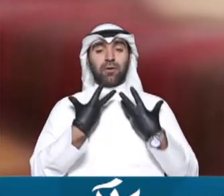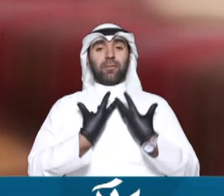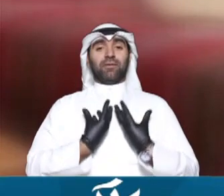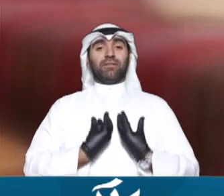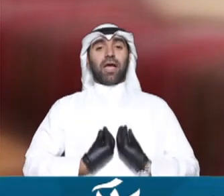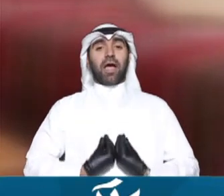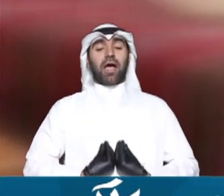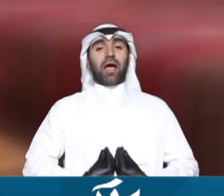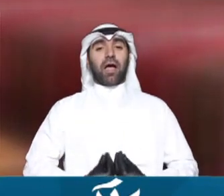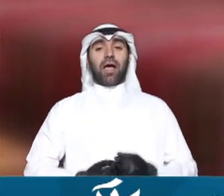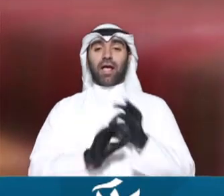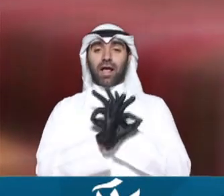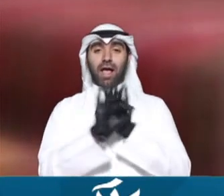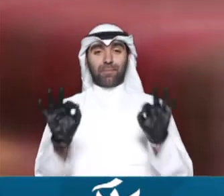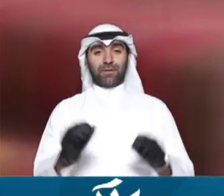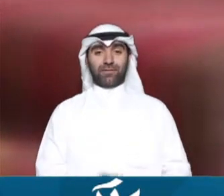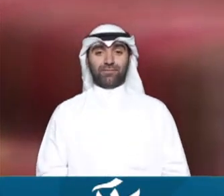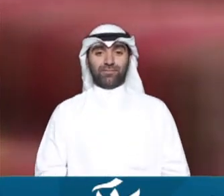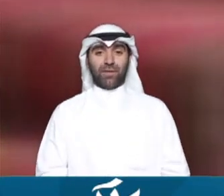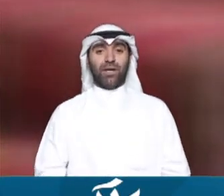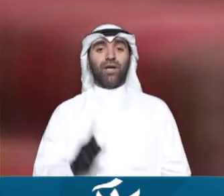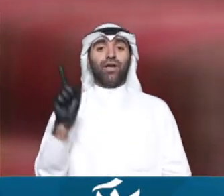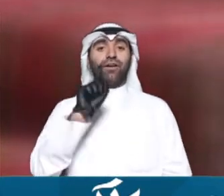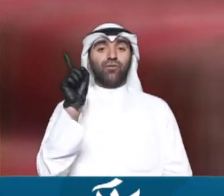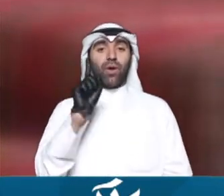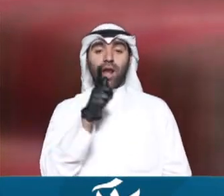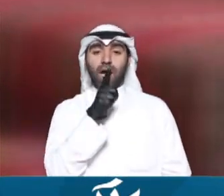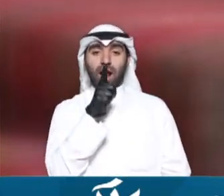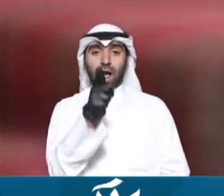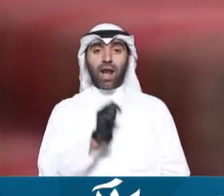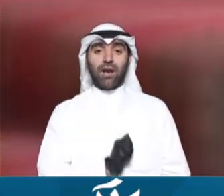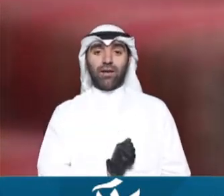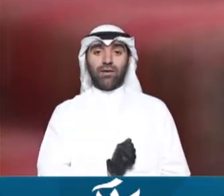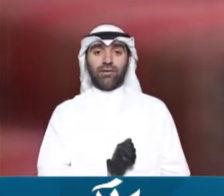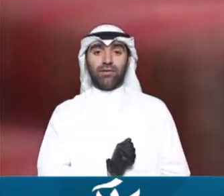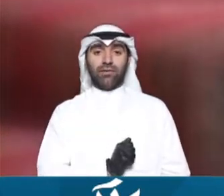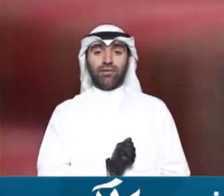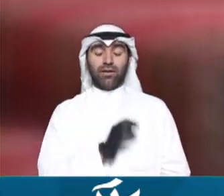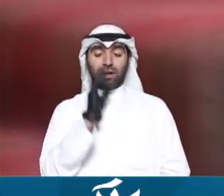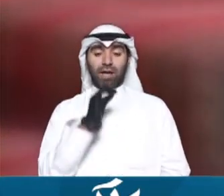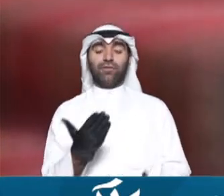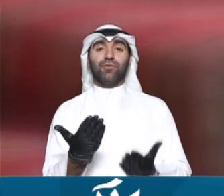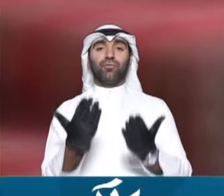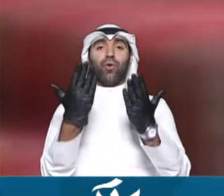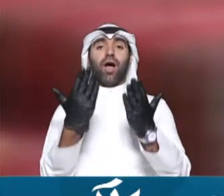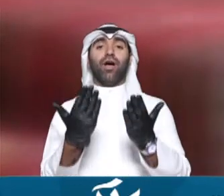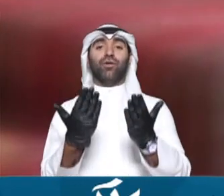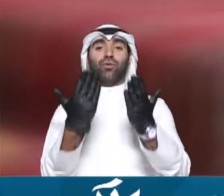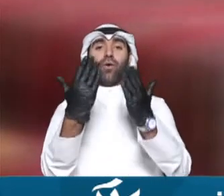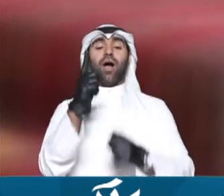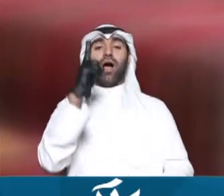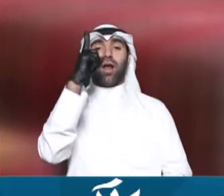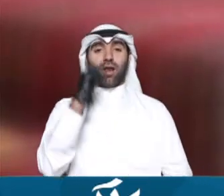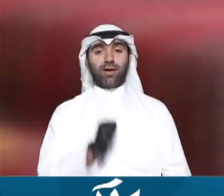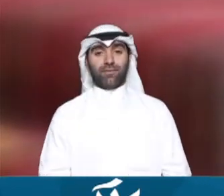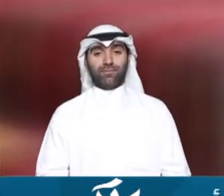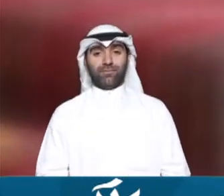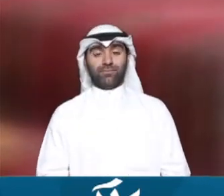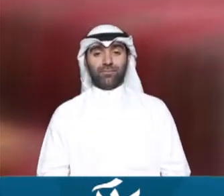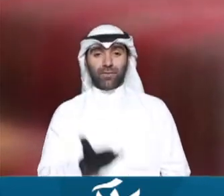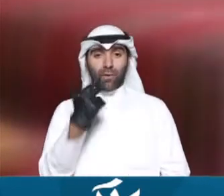الصلاة والسلام بأدعيته المباركة يعني عالج هذه المسألة. اللهم إني أعوذ بك من